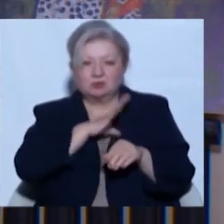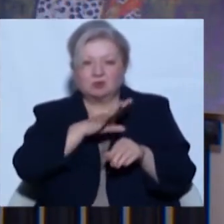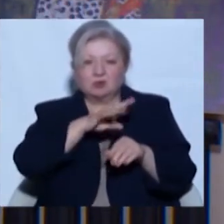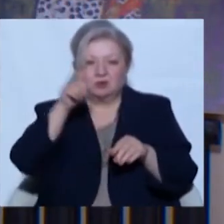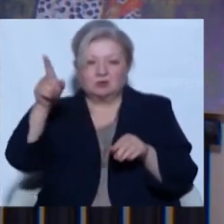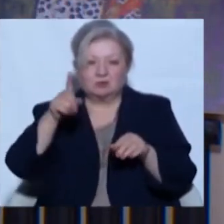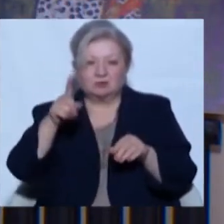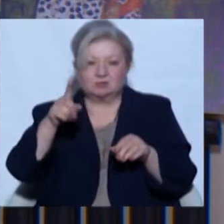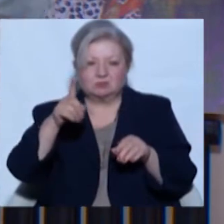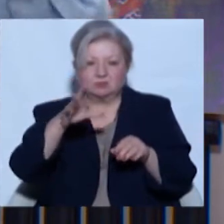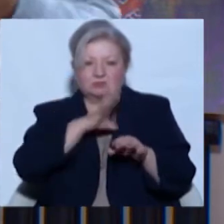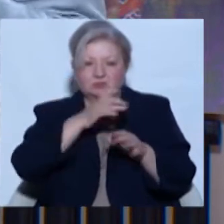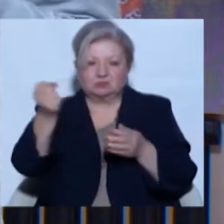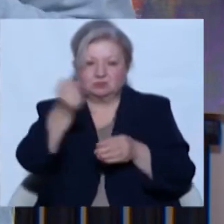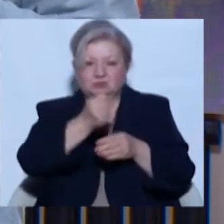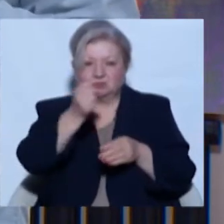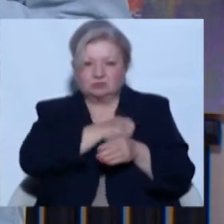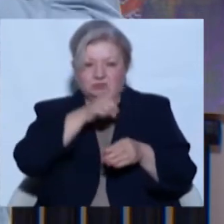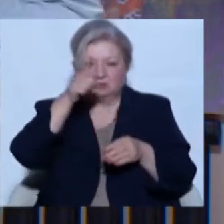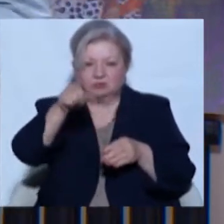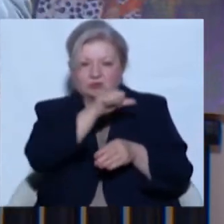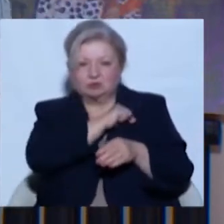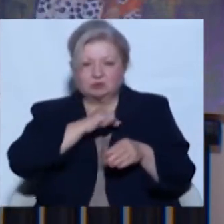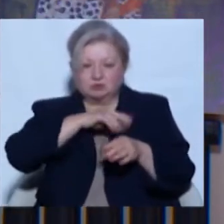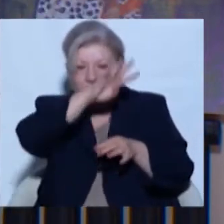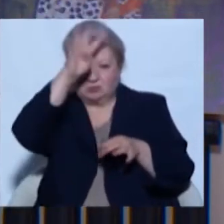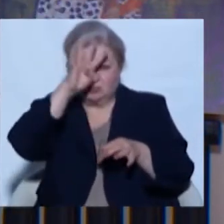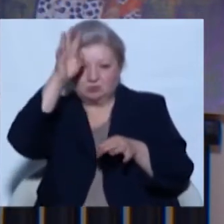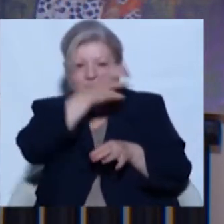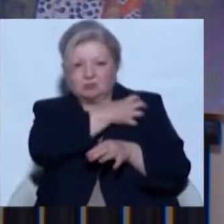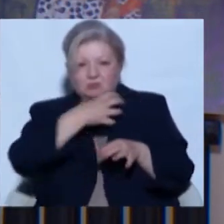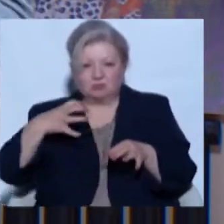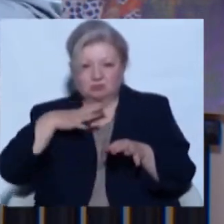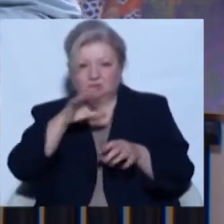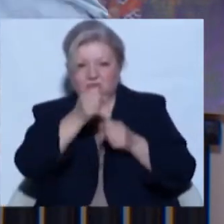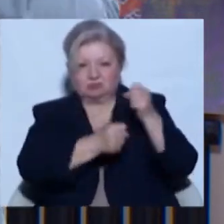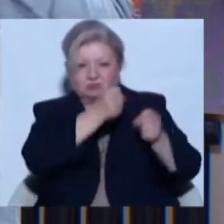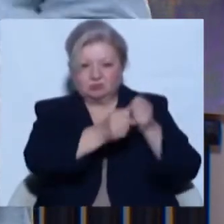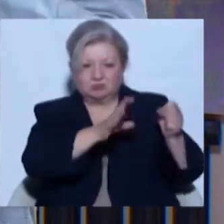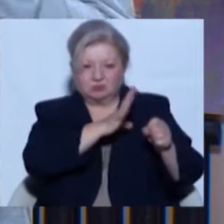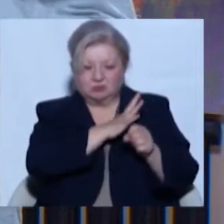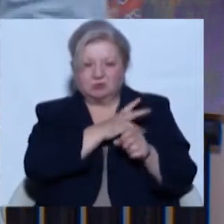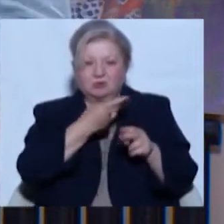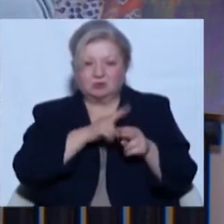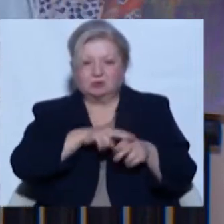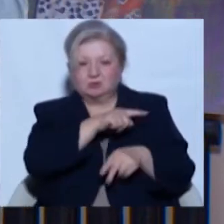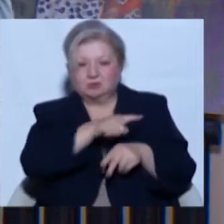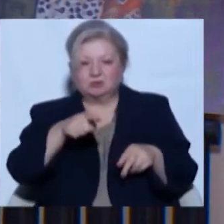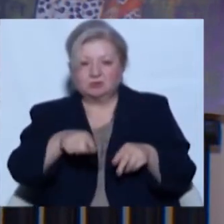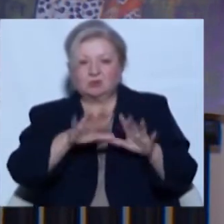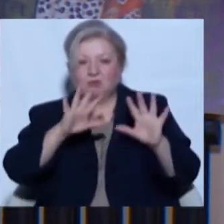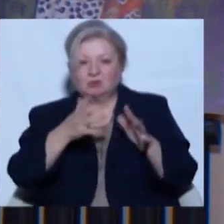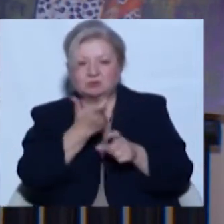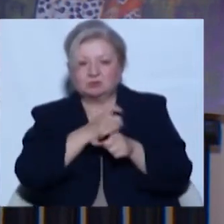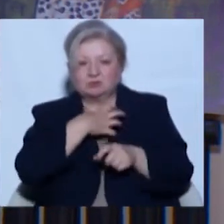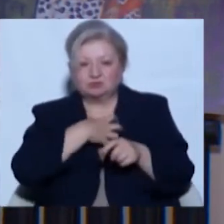მაჰმადიანობით ინიშნებოდნენ მეფეები და საქართველოს საერთოდ არსებობდა ის ირანის შემადგენელი ნაწილი იყო. აქედან გამომდინარე ეს მოვლენა მართლაც რო